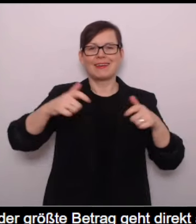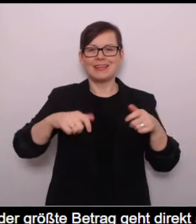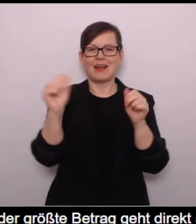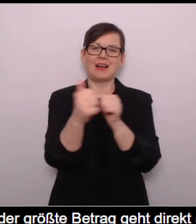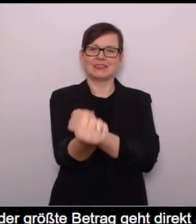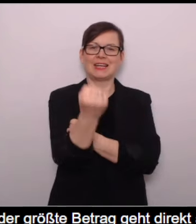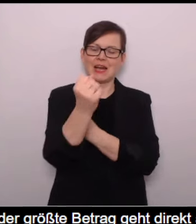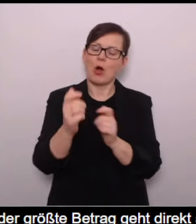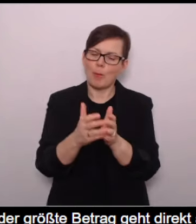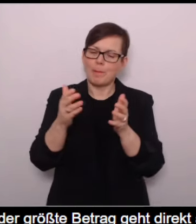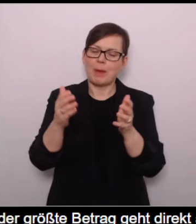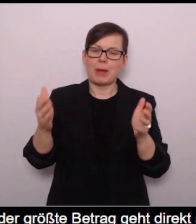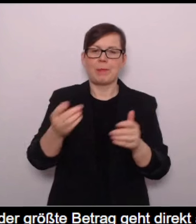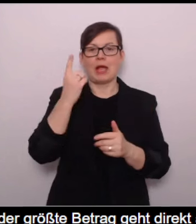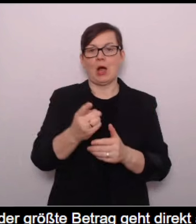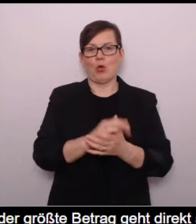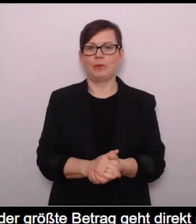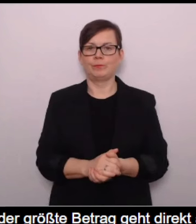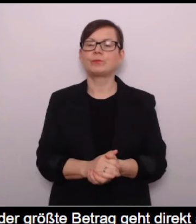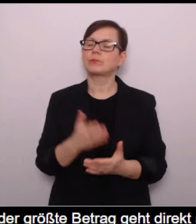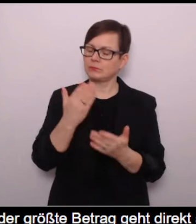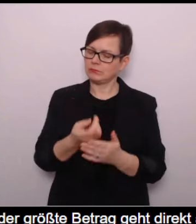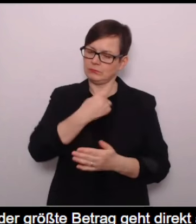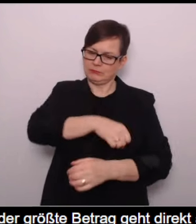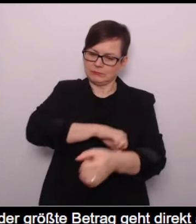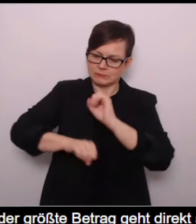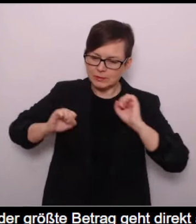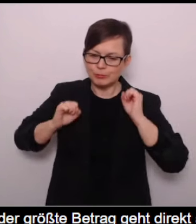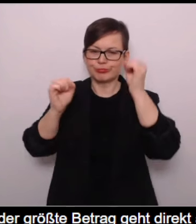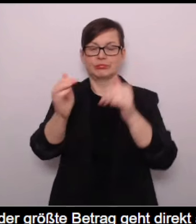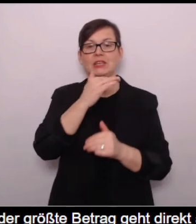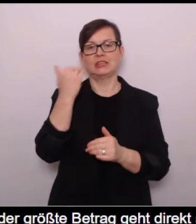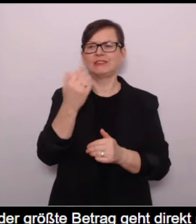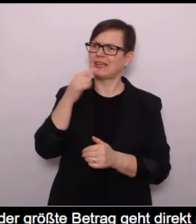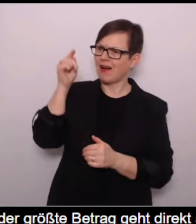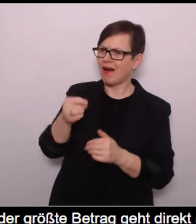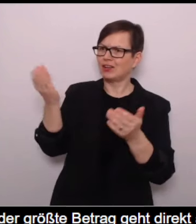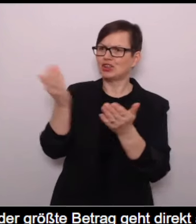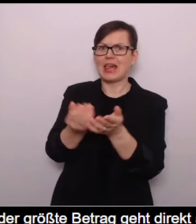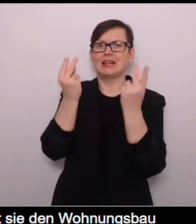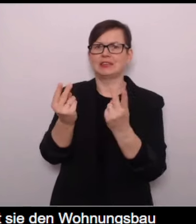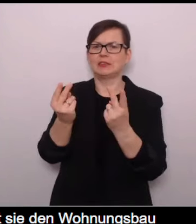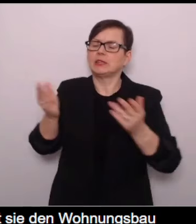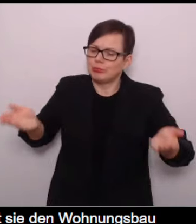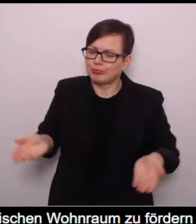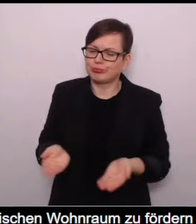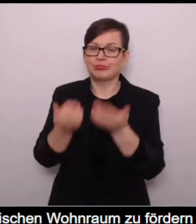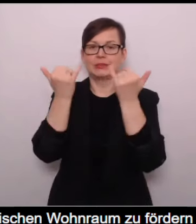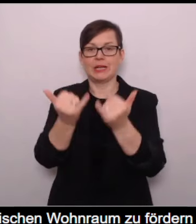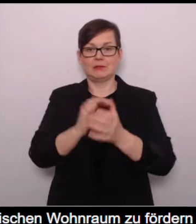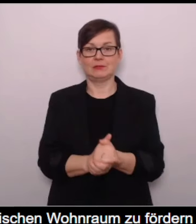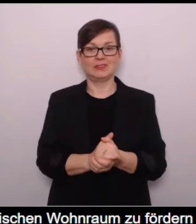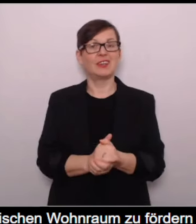der Ganztagesbetreuung und natürlich der Assistenzkräfte im Bereich der Kita. Deswegen gehen wir da sehr stark ran